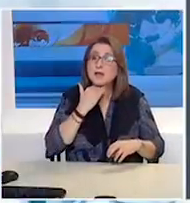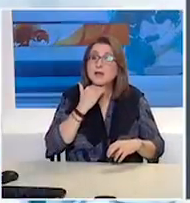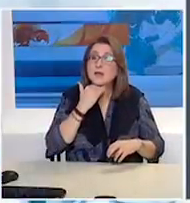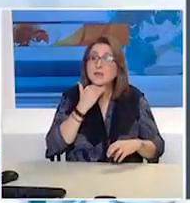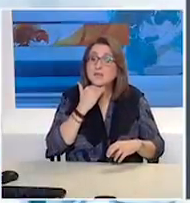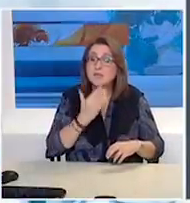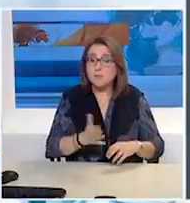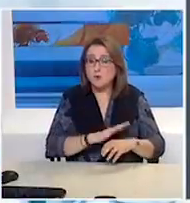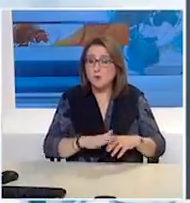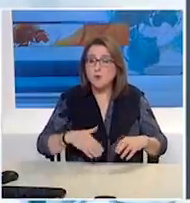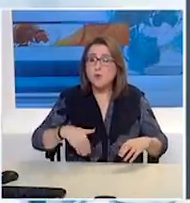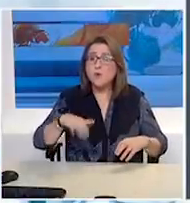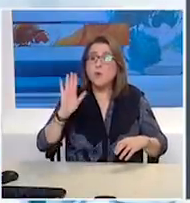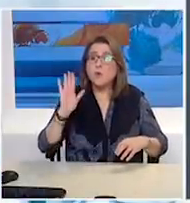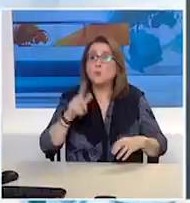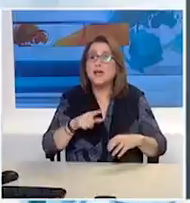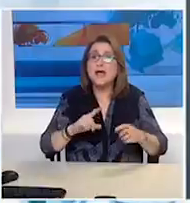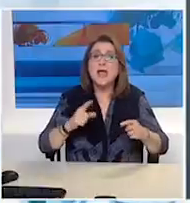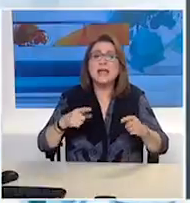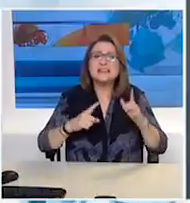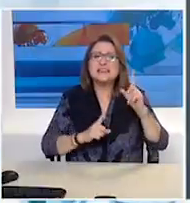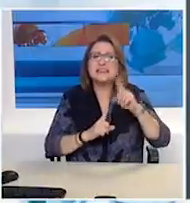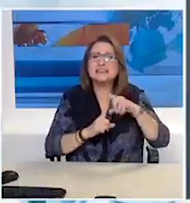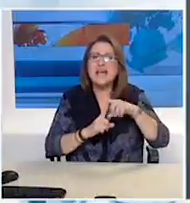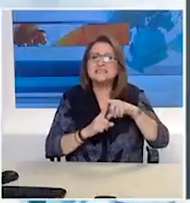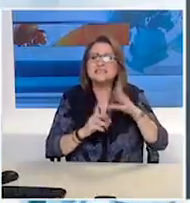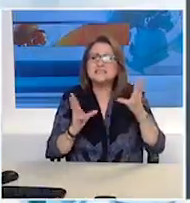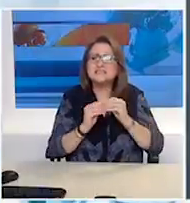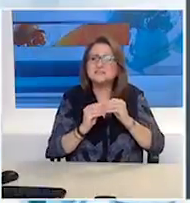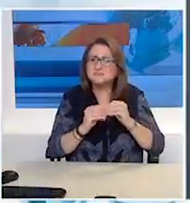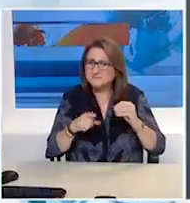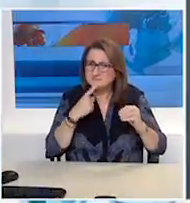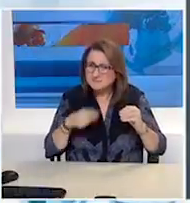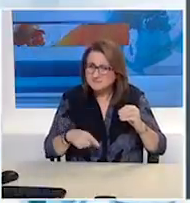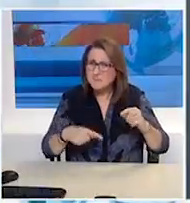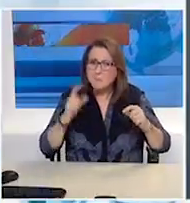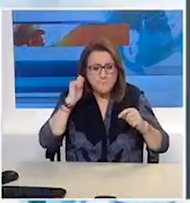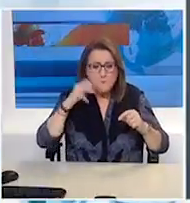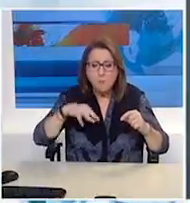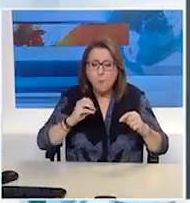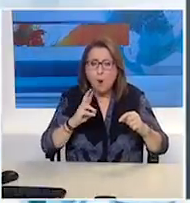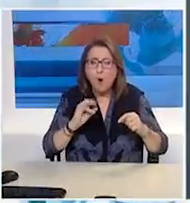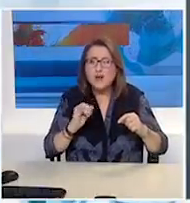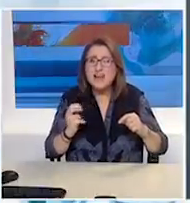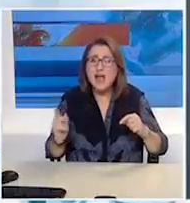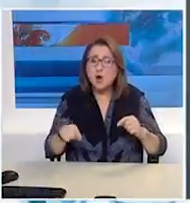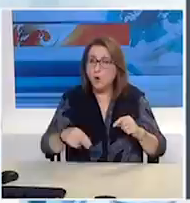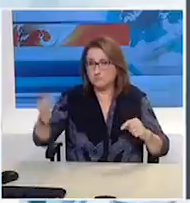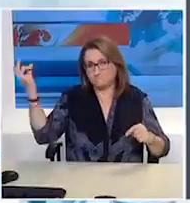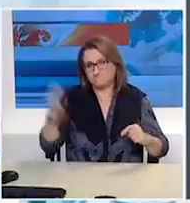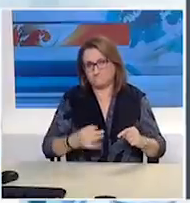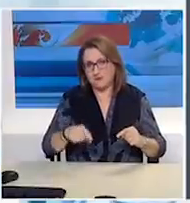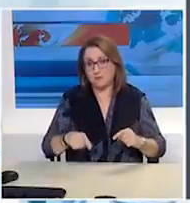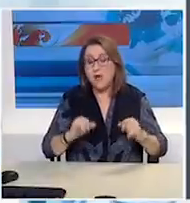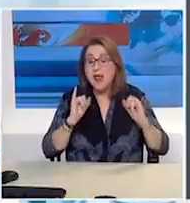για διάγνωση, ούτε φυσικά να συγκρίνεται με το μοριακό τεστ. Είμαστε σε συνεχή επικοινωνία με τους διεθνείς οργανισμούς. Δεν έχει